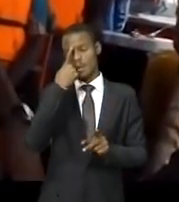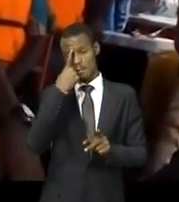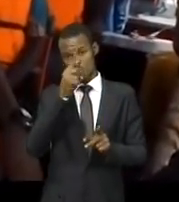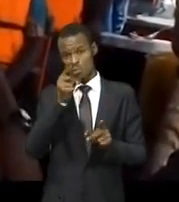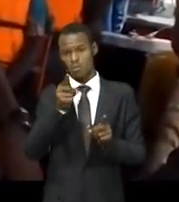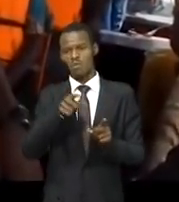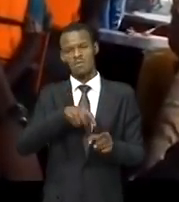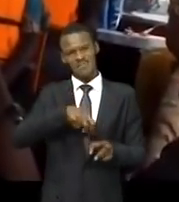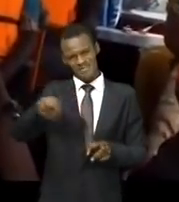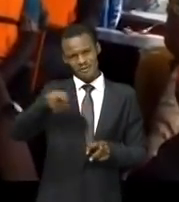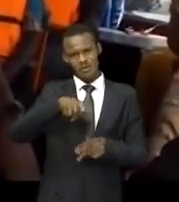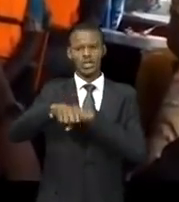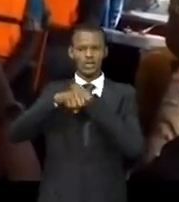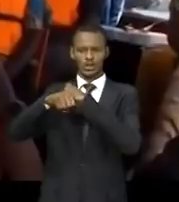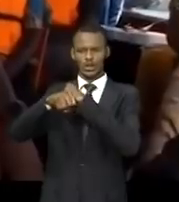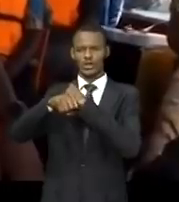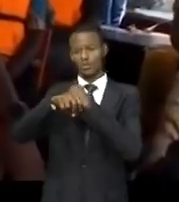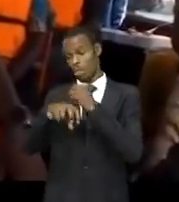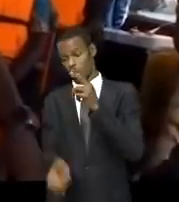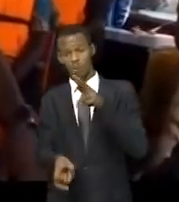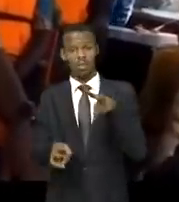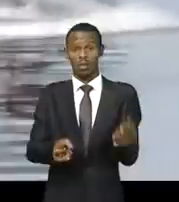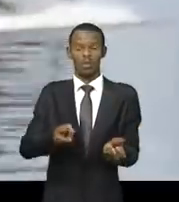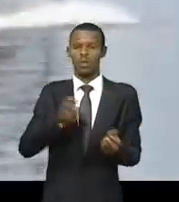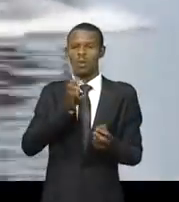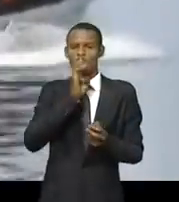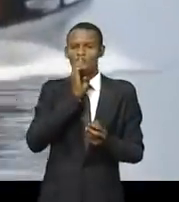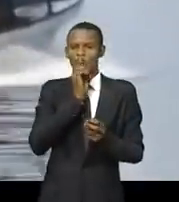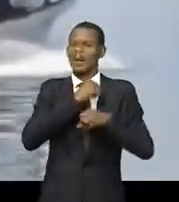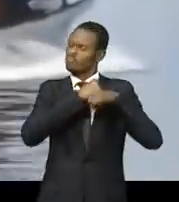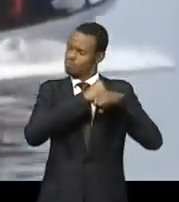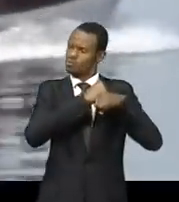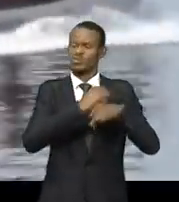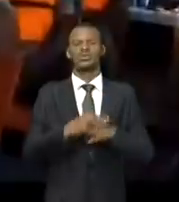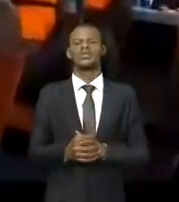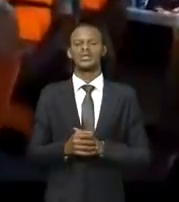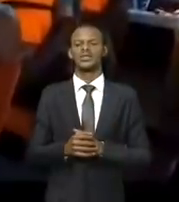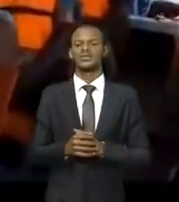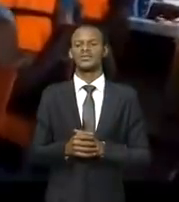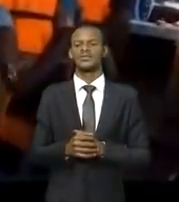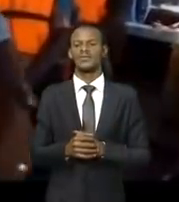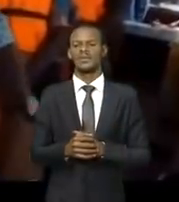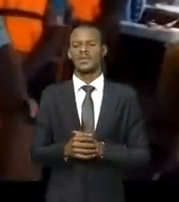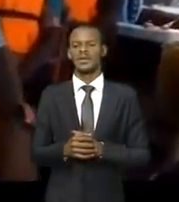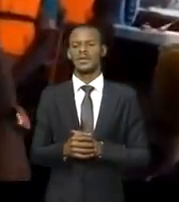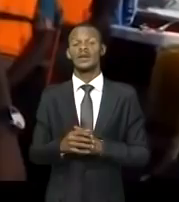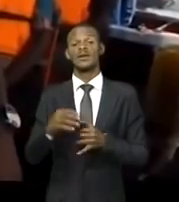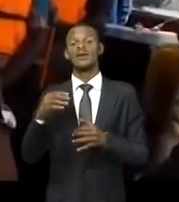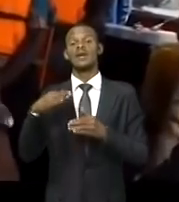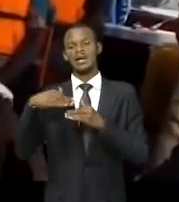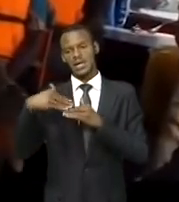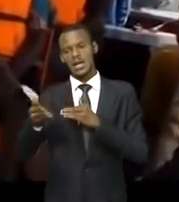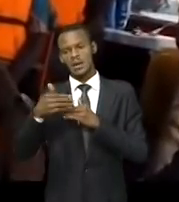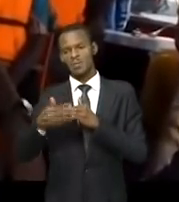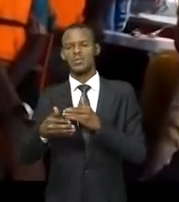en vue d'éviter des noyades souvent enregistrées sur le rivière de Maïndombe. journal utile à l'agréable, une